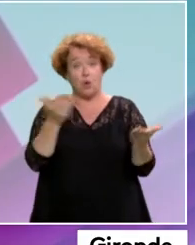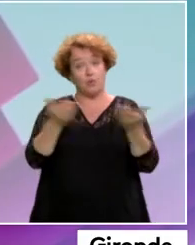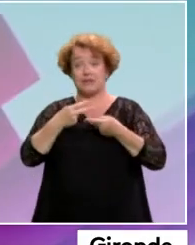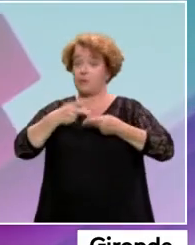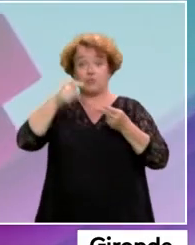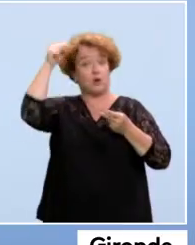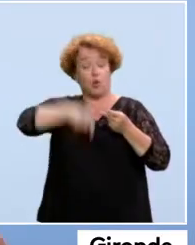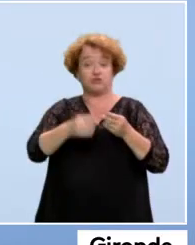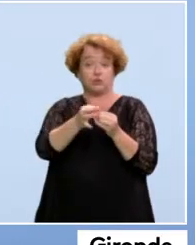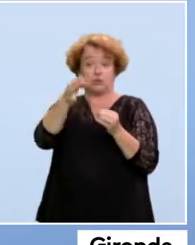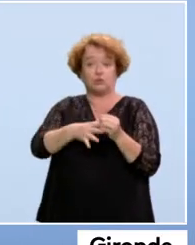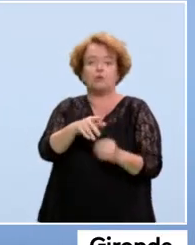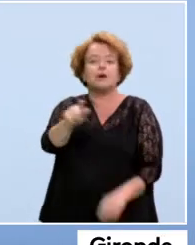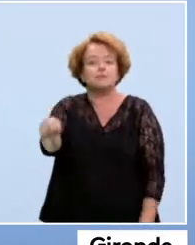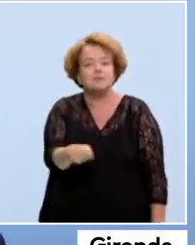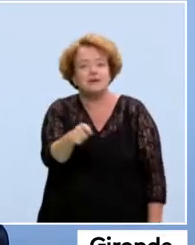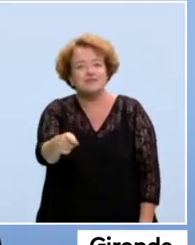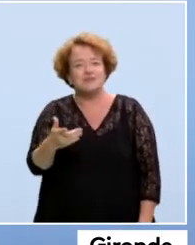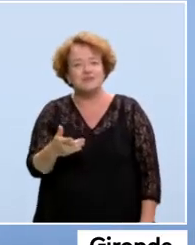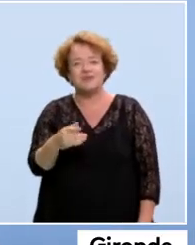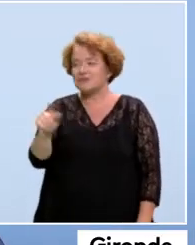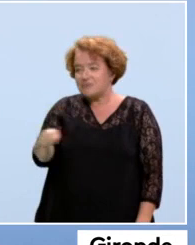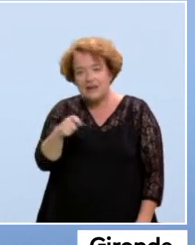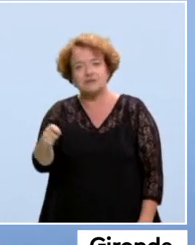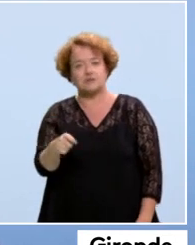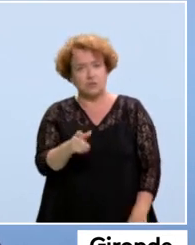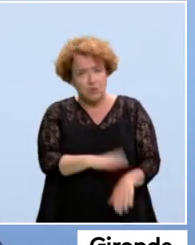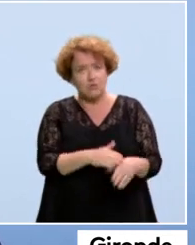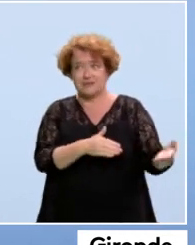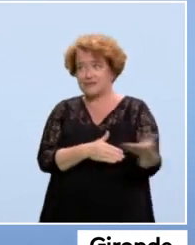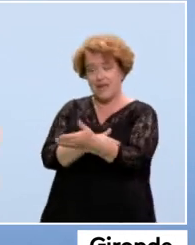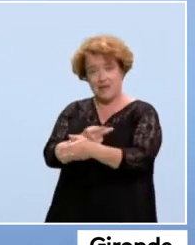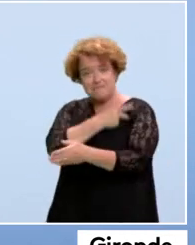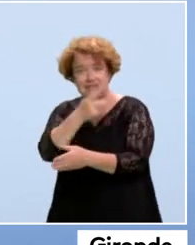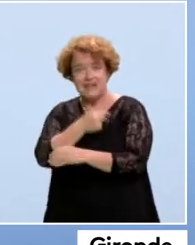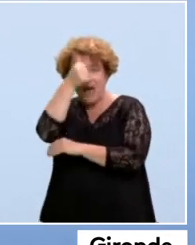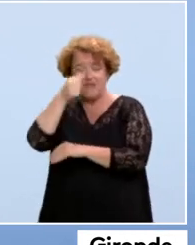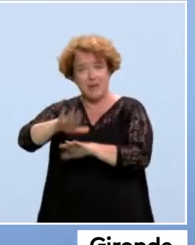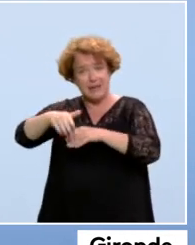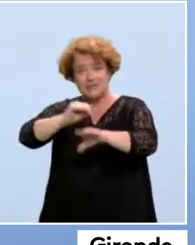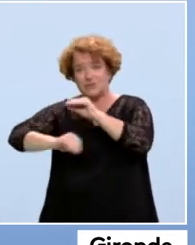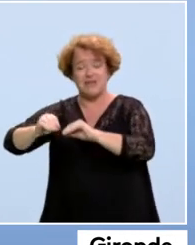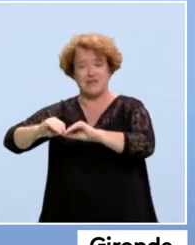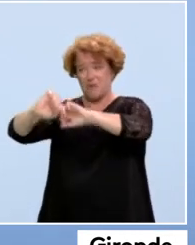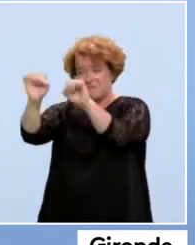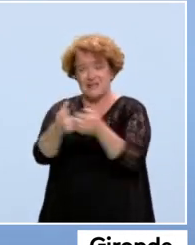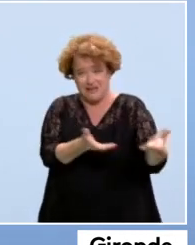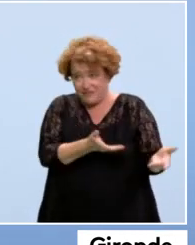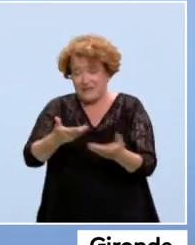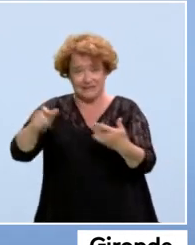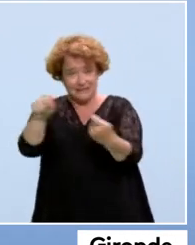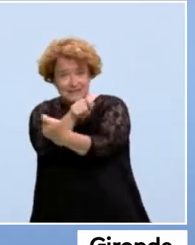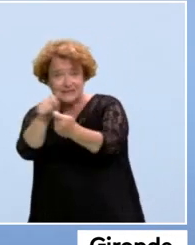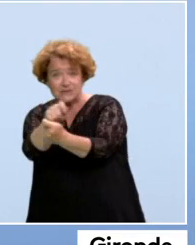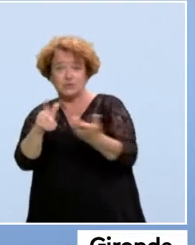public mais évidemment vraiment aller discuter avec les soignants je veux dire non mais vous